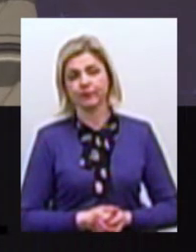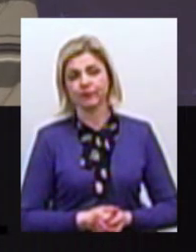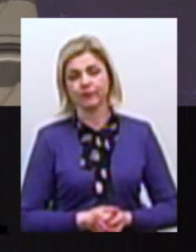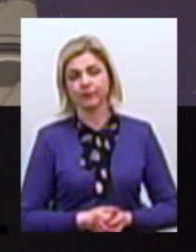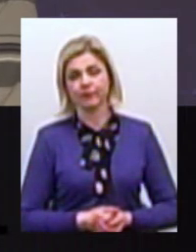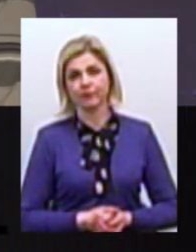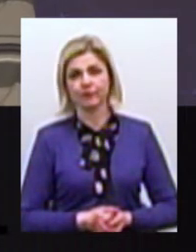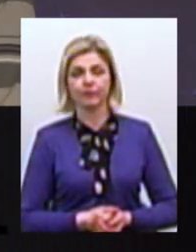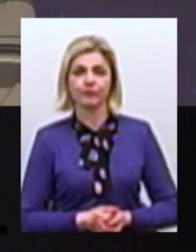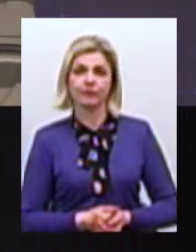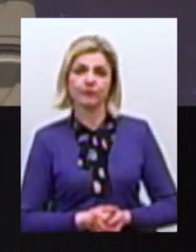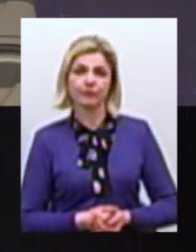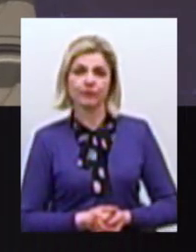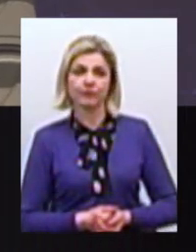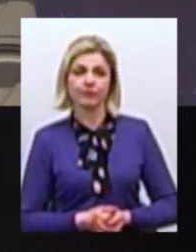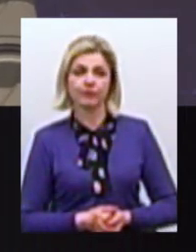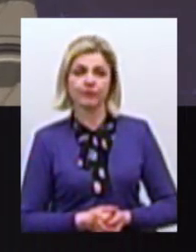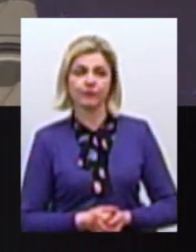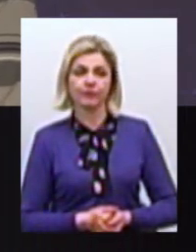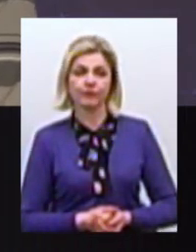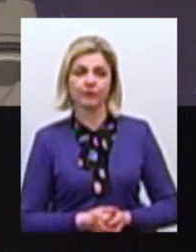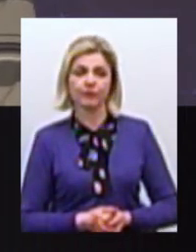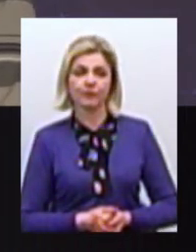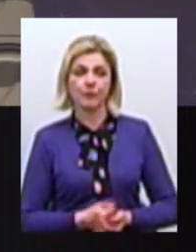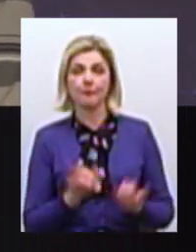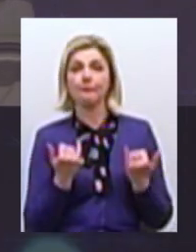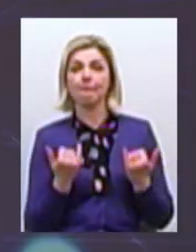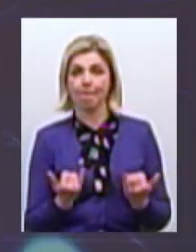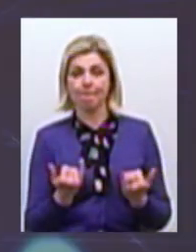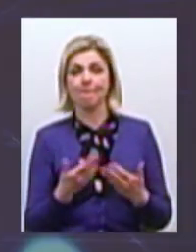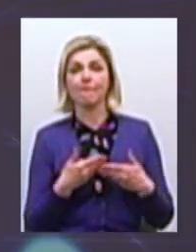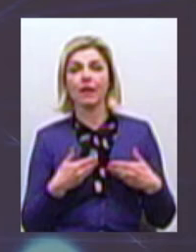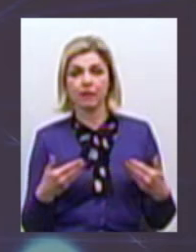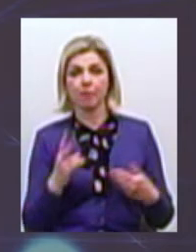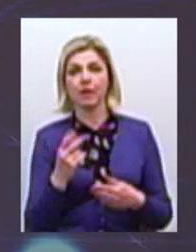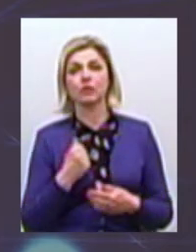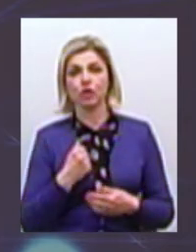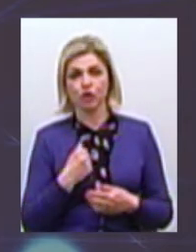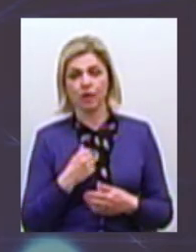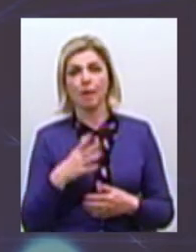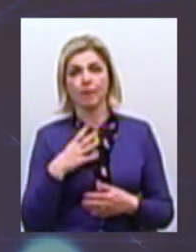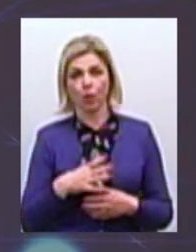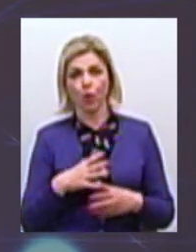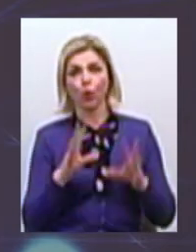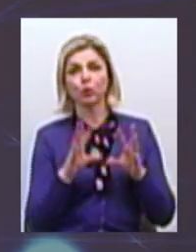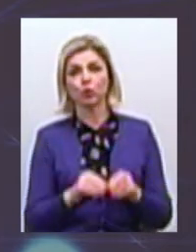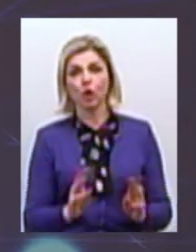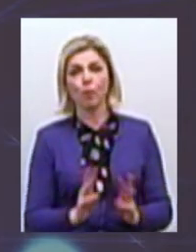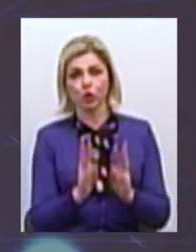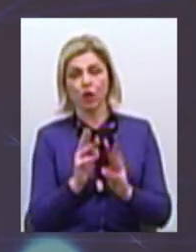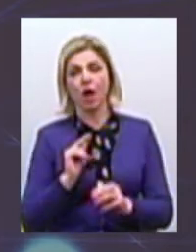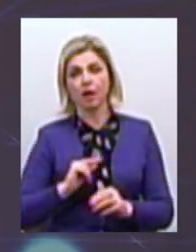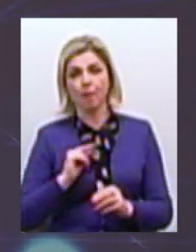це, мабуть, логично, щоб це було вашою функцією, так? Ну, на сьогоднішній день нам, к сожалению, приходиться в основному тушити пожари. Це ми працюємо в